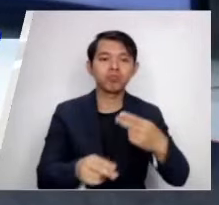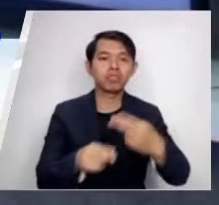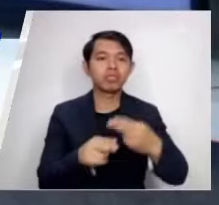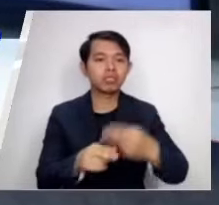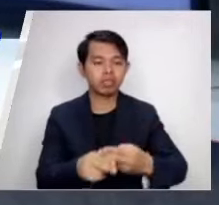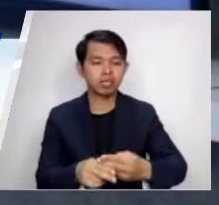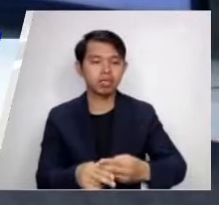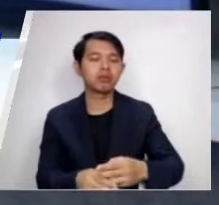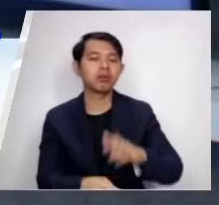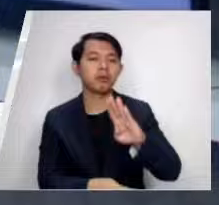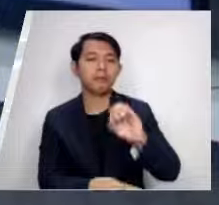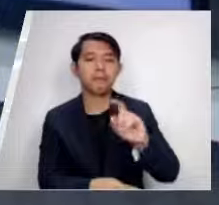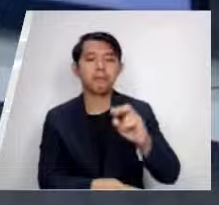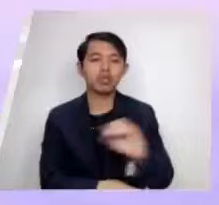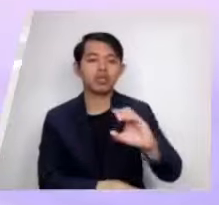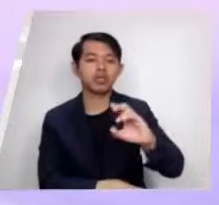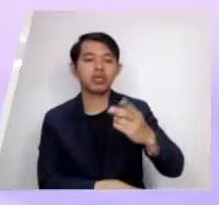Butchoy at Karina.